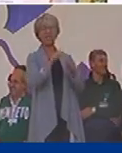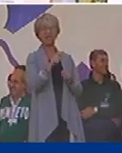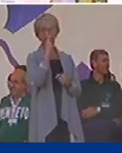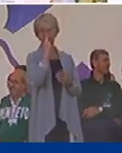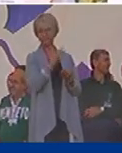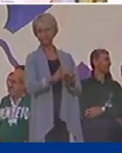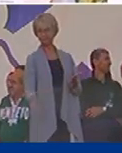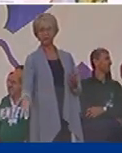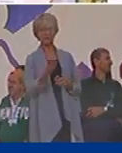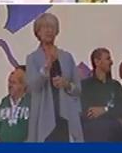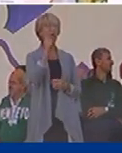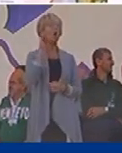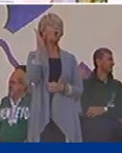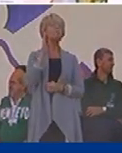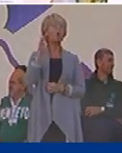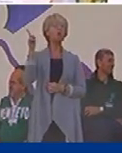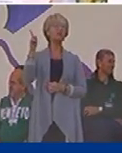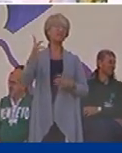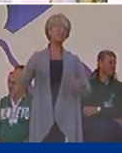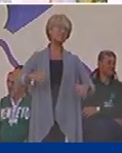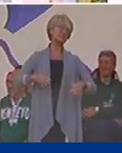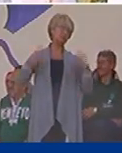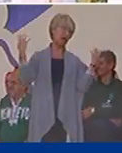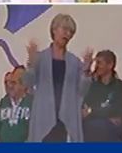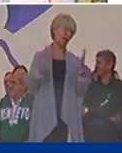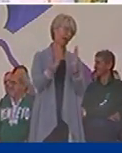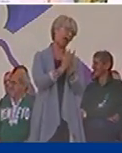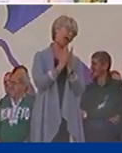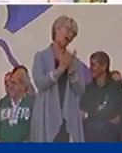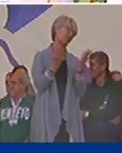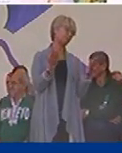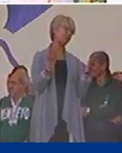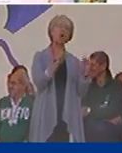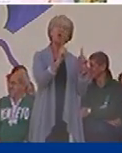No, che poi la Boldrini si arrabbia, non fate così.